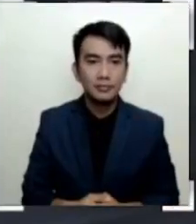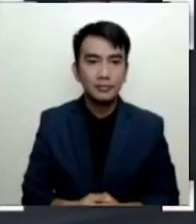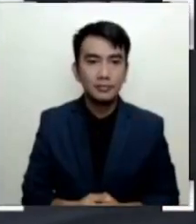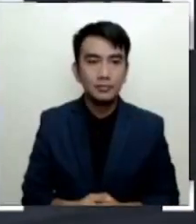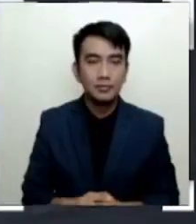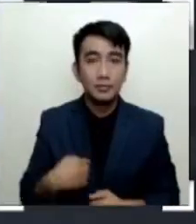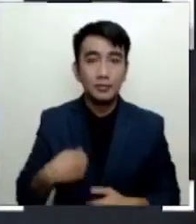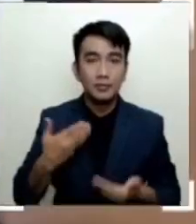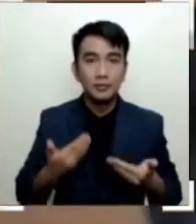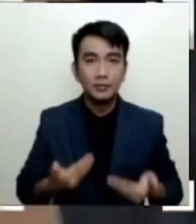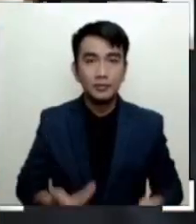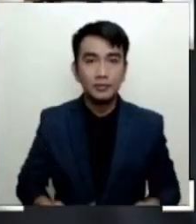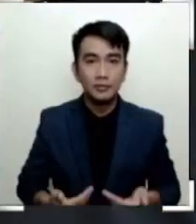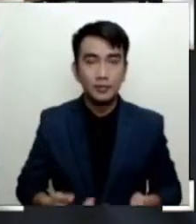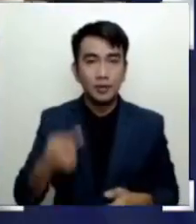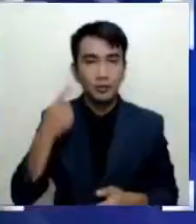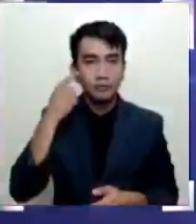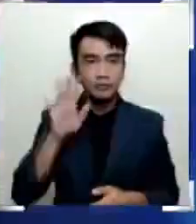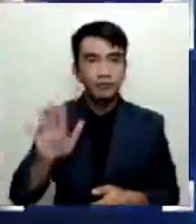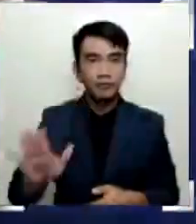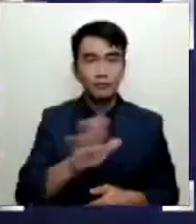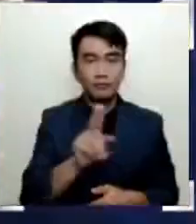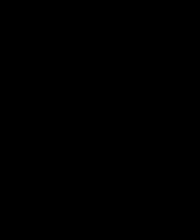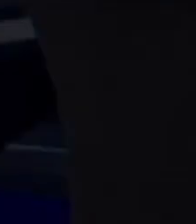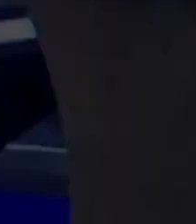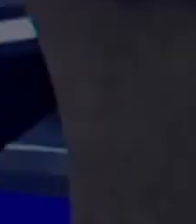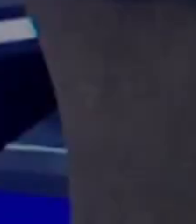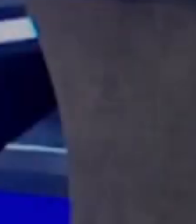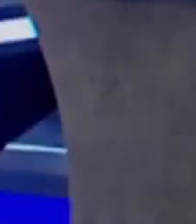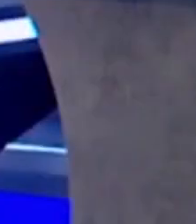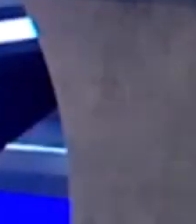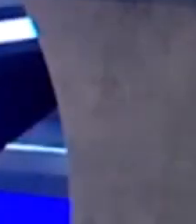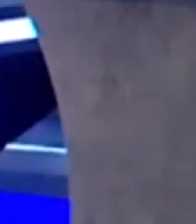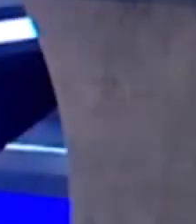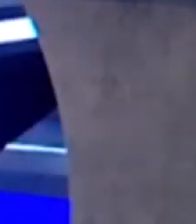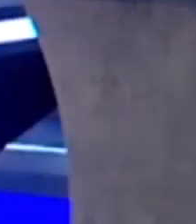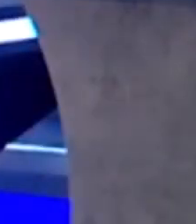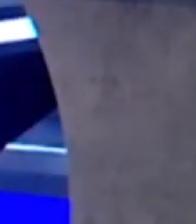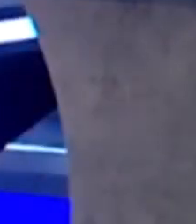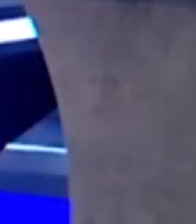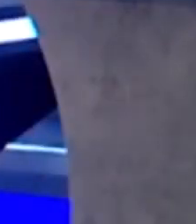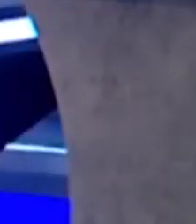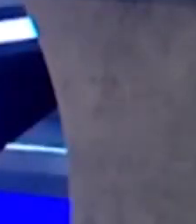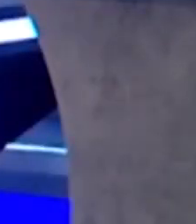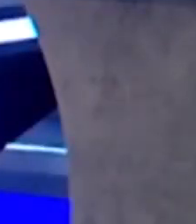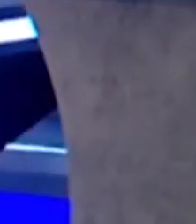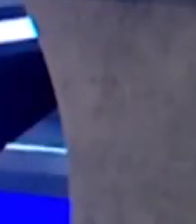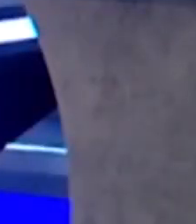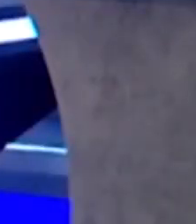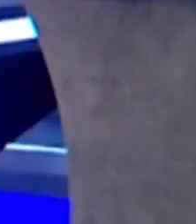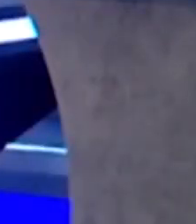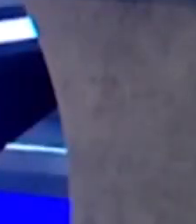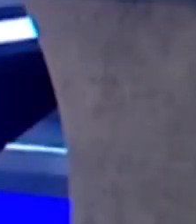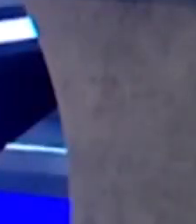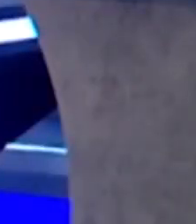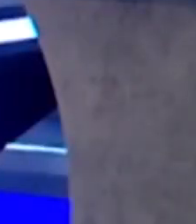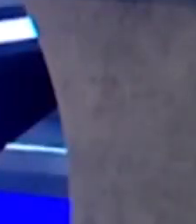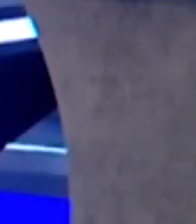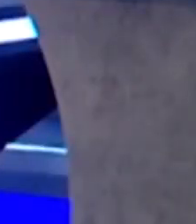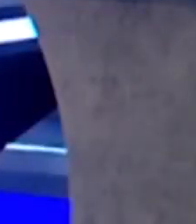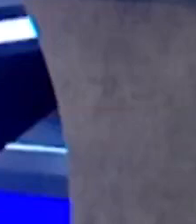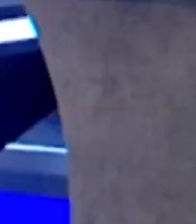John Consulta, ang inyong saksi. Mga kapuso, saksihan ang unang pasok ng mga